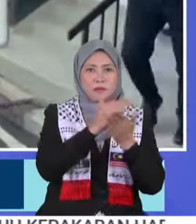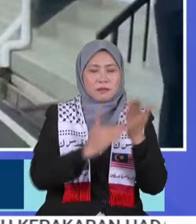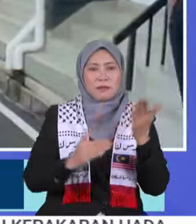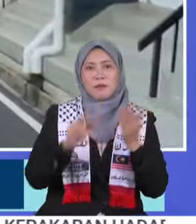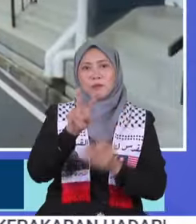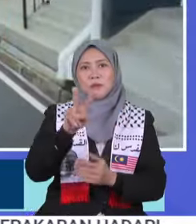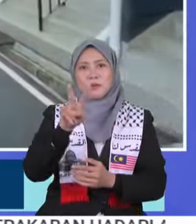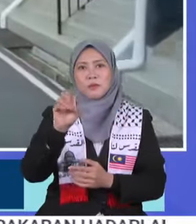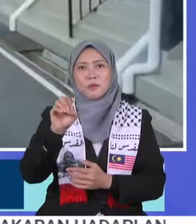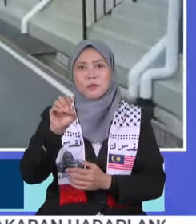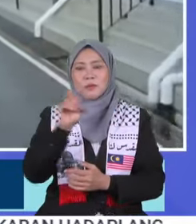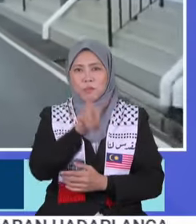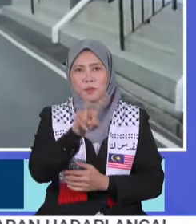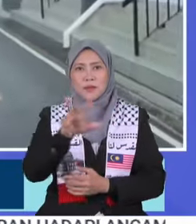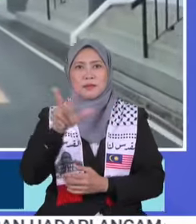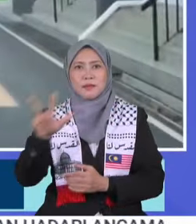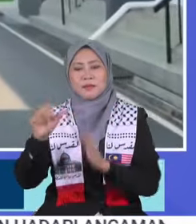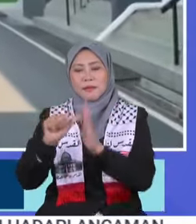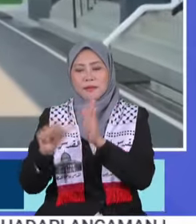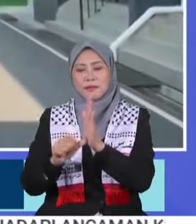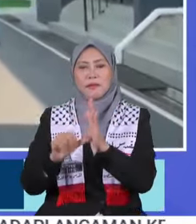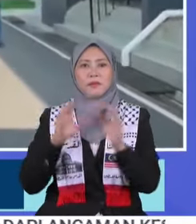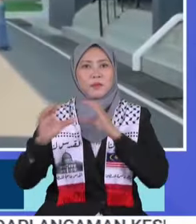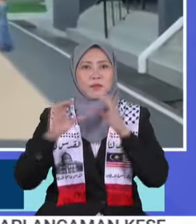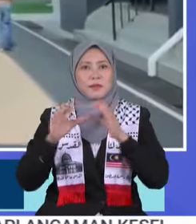Akta Komunikasi dan Multimedia Malaysia.